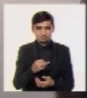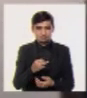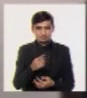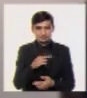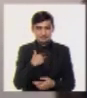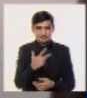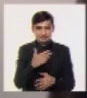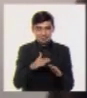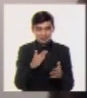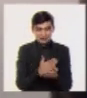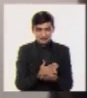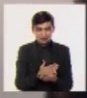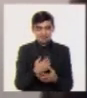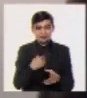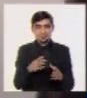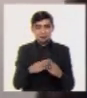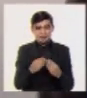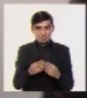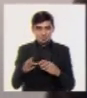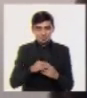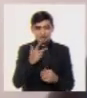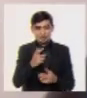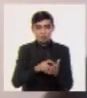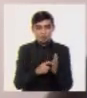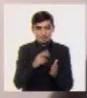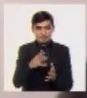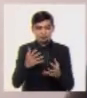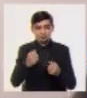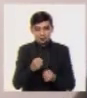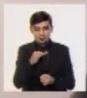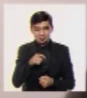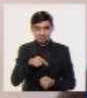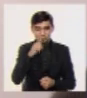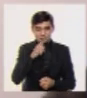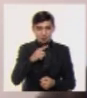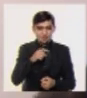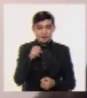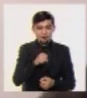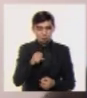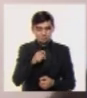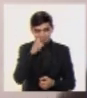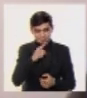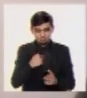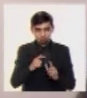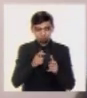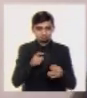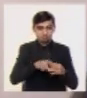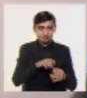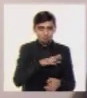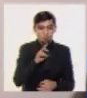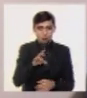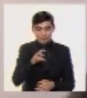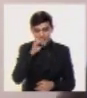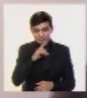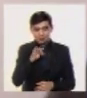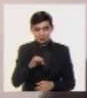үш балам бар, жанұям мен осы үш бөлмелі пәтер алып. Осы жылдың август айында очередке тұрғам. Ноябрь айында,